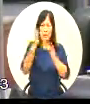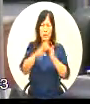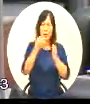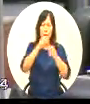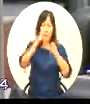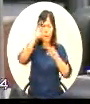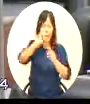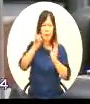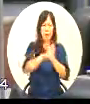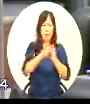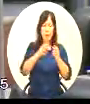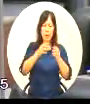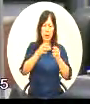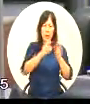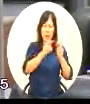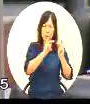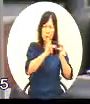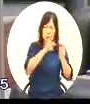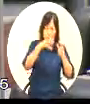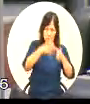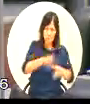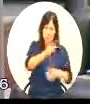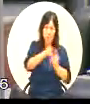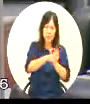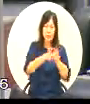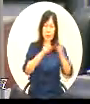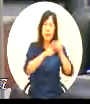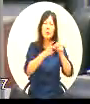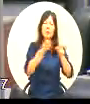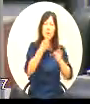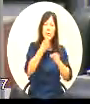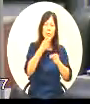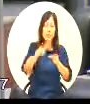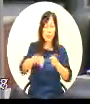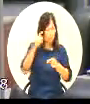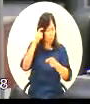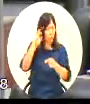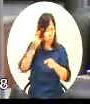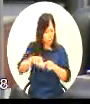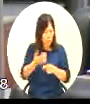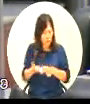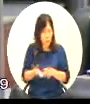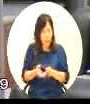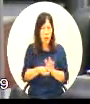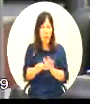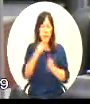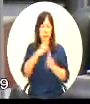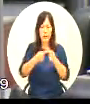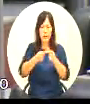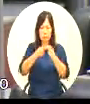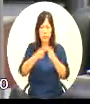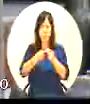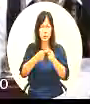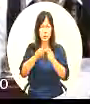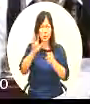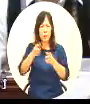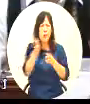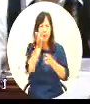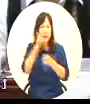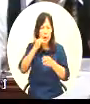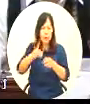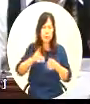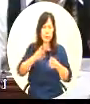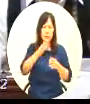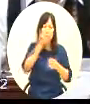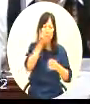个捷运建设部分，第一个中央要核定可行性，那所以我们一阶部分，我们整个冈山鹿竹沿线线部